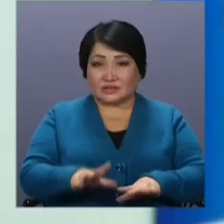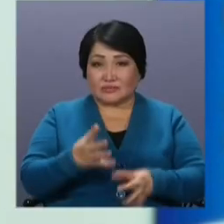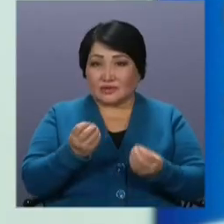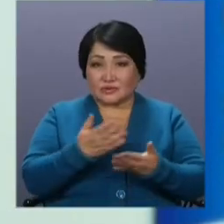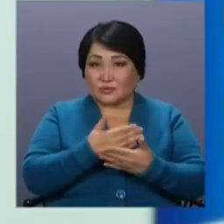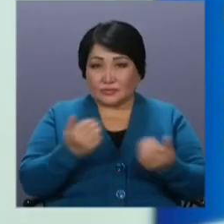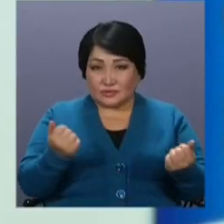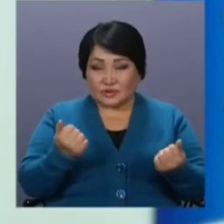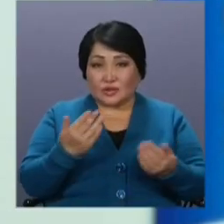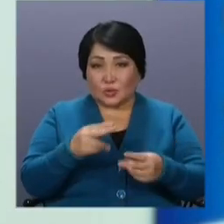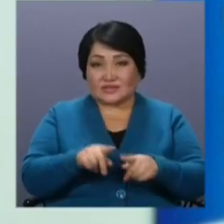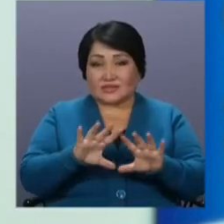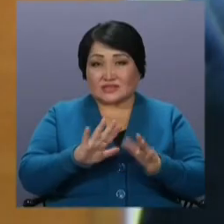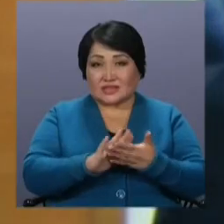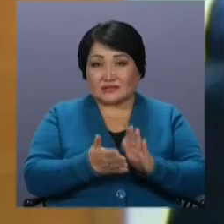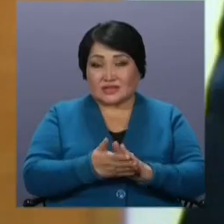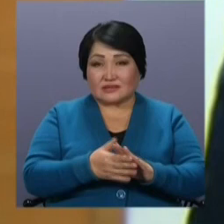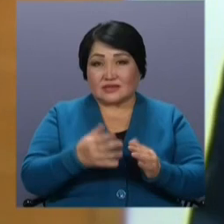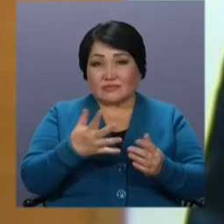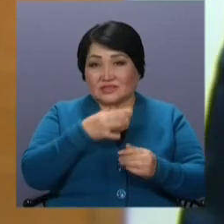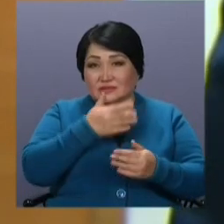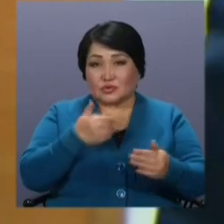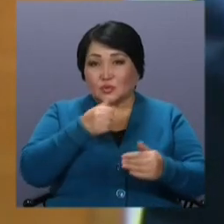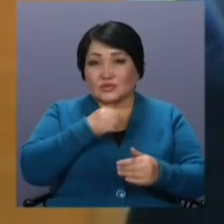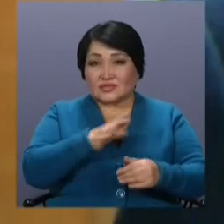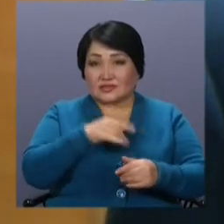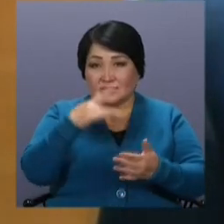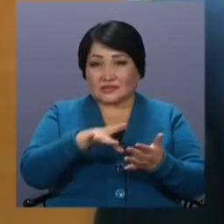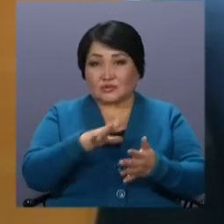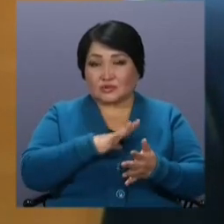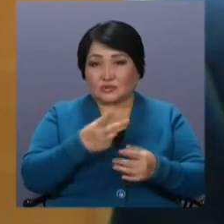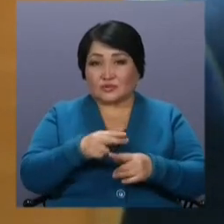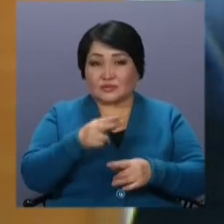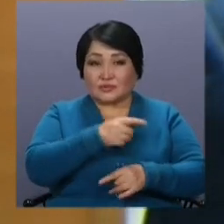5 жыл бұрын Қостанайда болған болатын. Сол кезде бапкерді біз бір жылға дейін спорттан аластаттық.